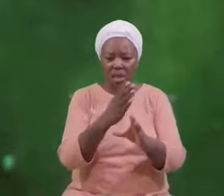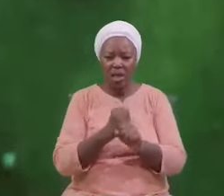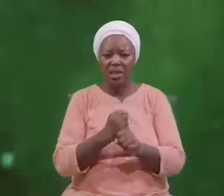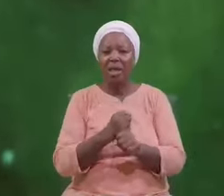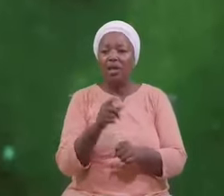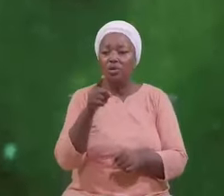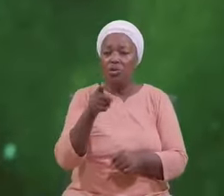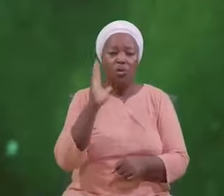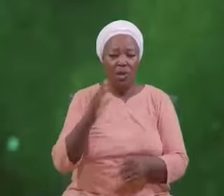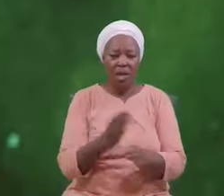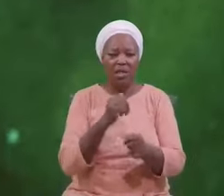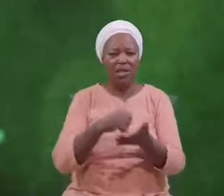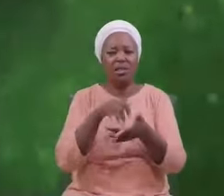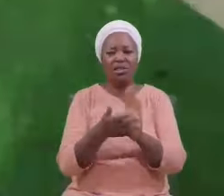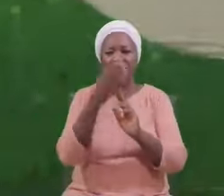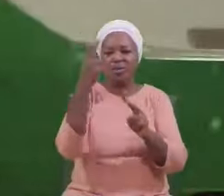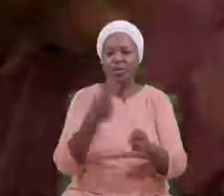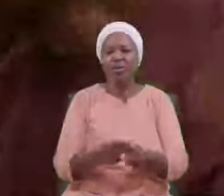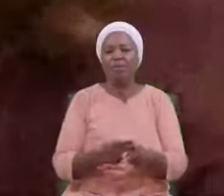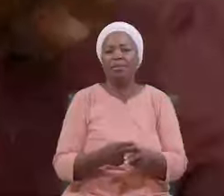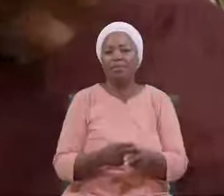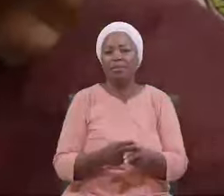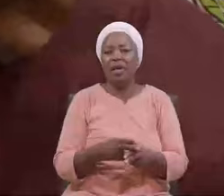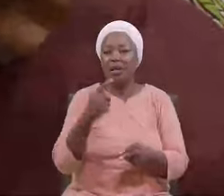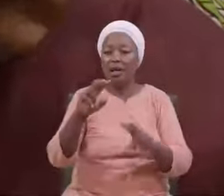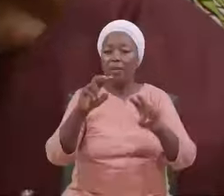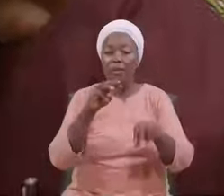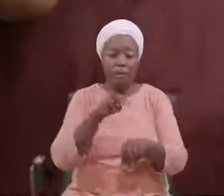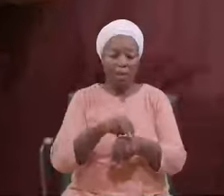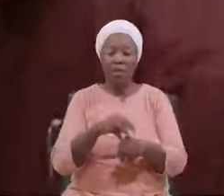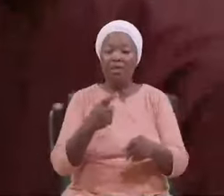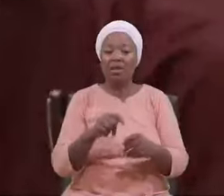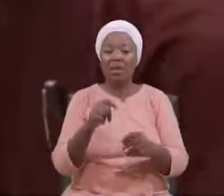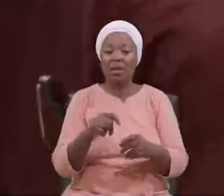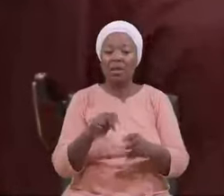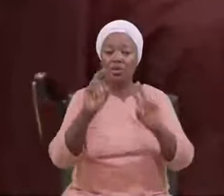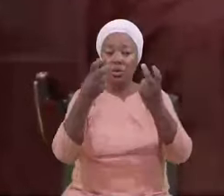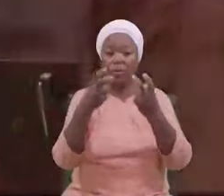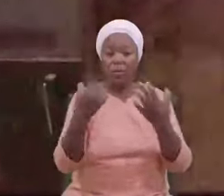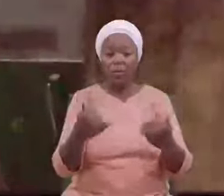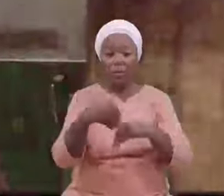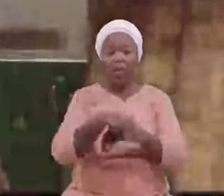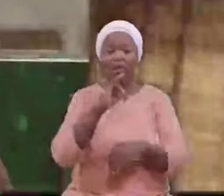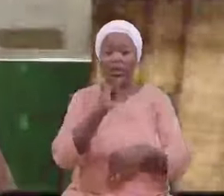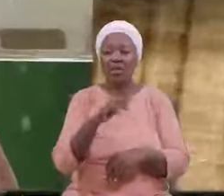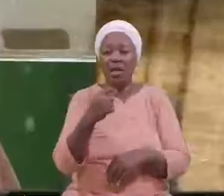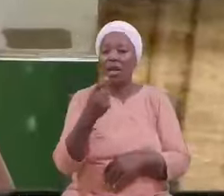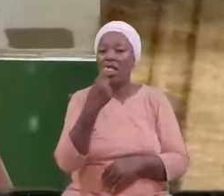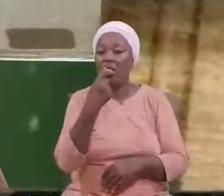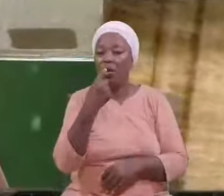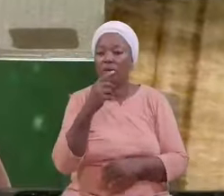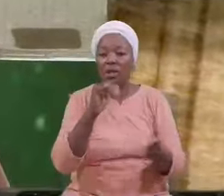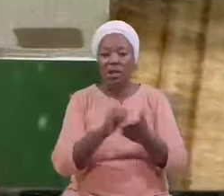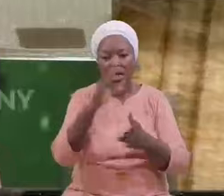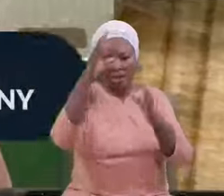l'aurez au nom de Jésus-Christ. Le message encore ce soir est la langue qui détermine la